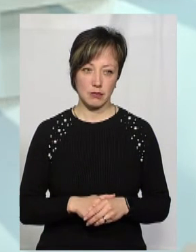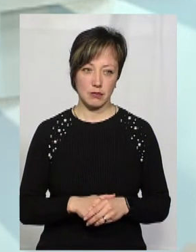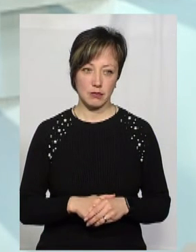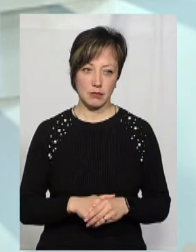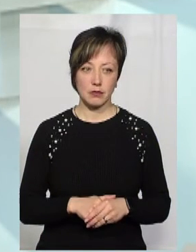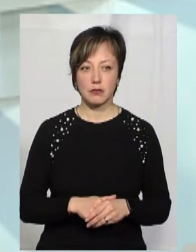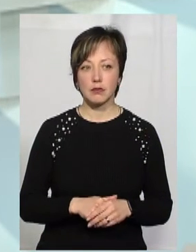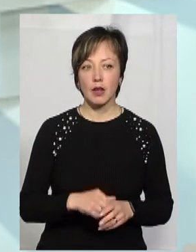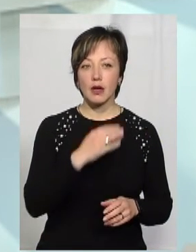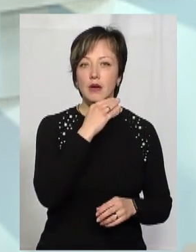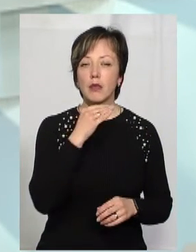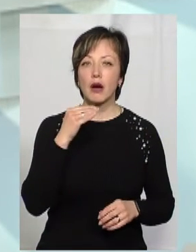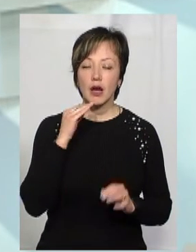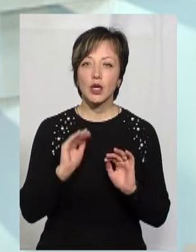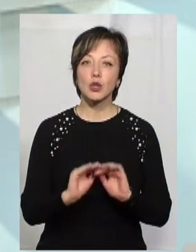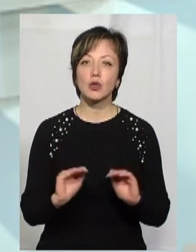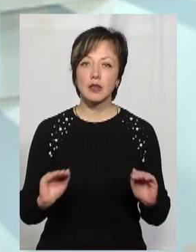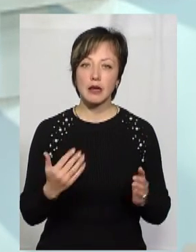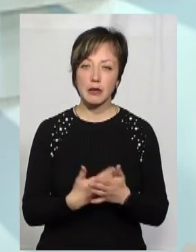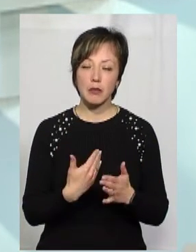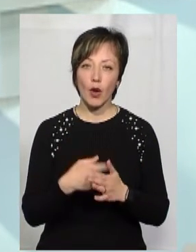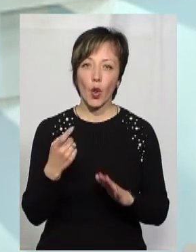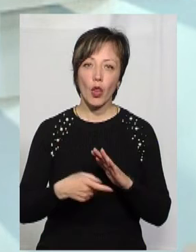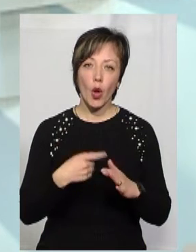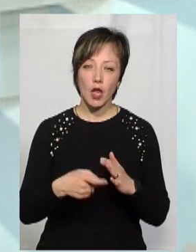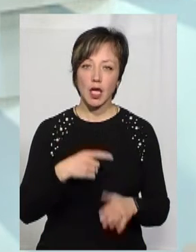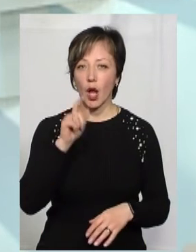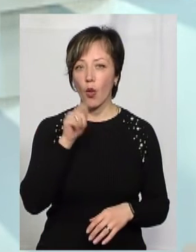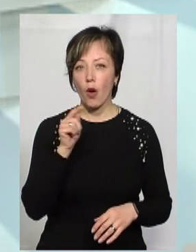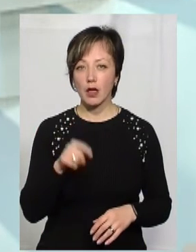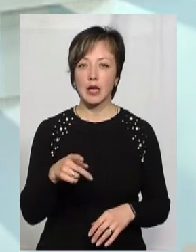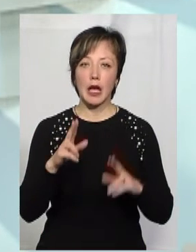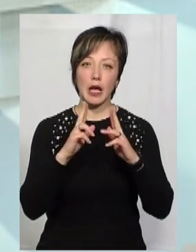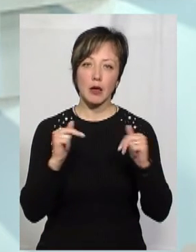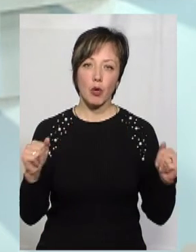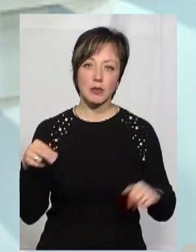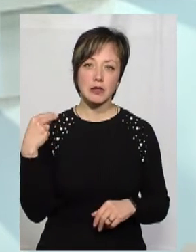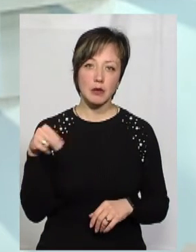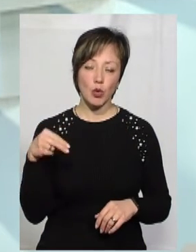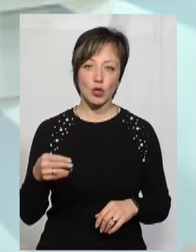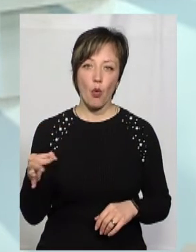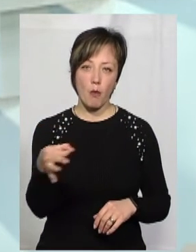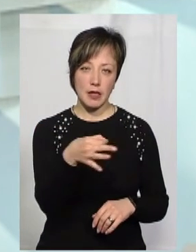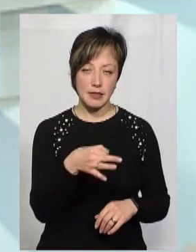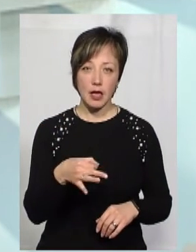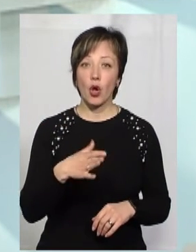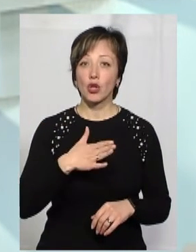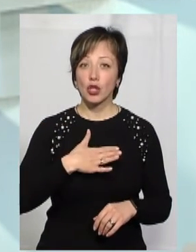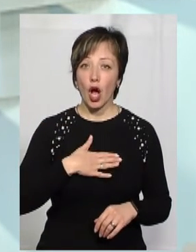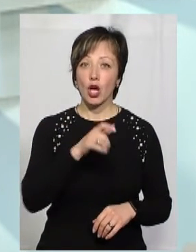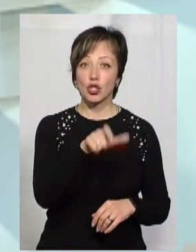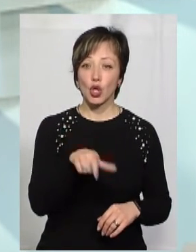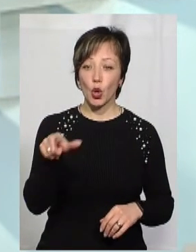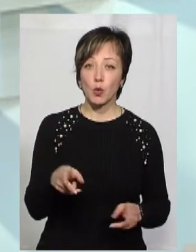багато дітей в тих областях, у Донецькій, у Луганській, в Дніпропетровській, в Запорізькій області. І наші